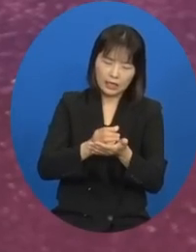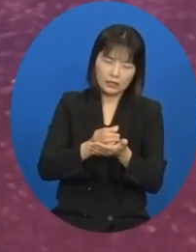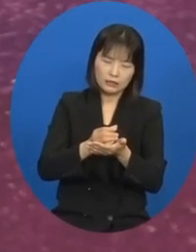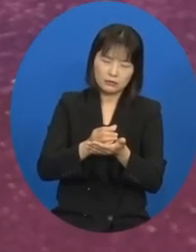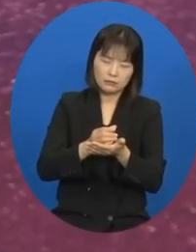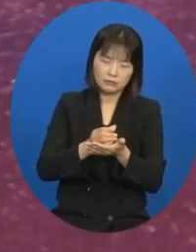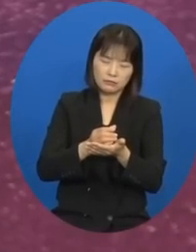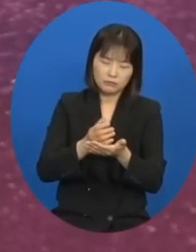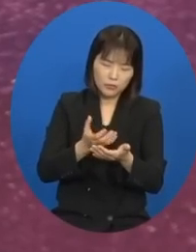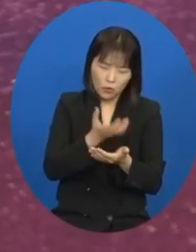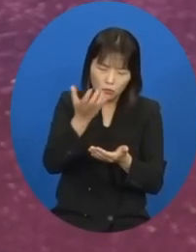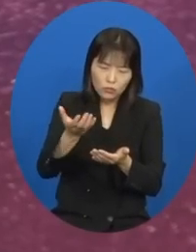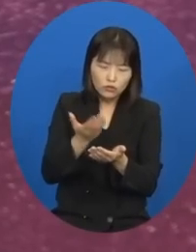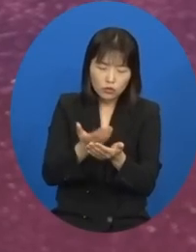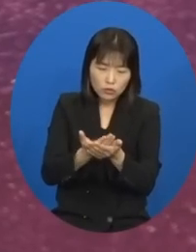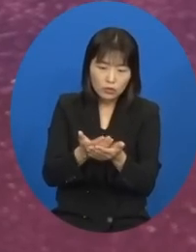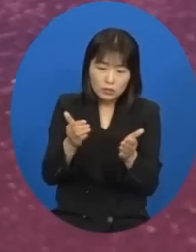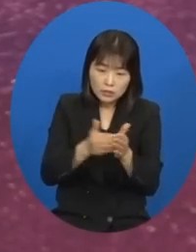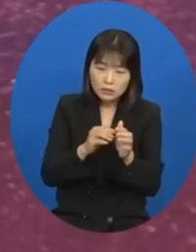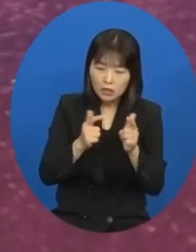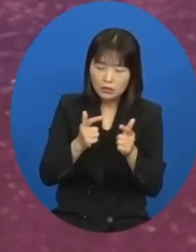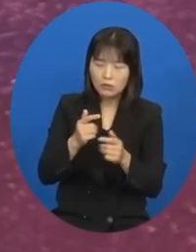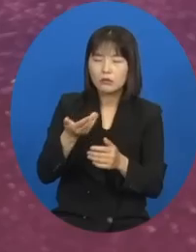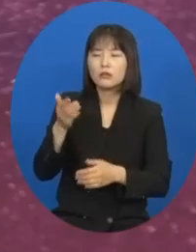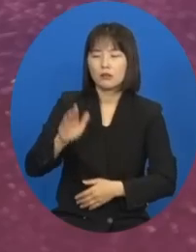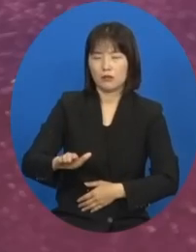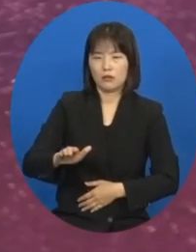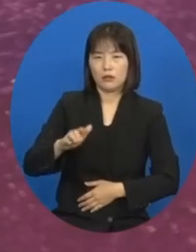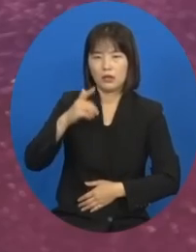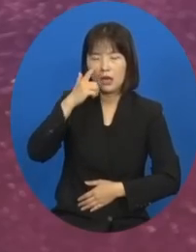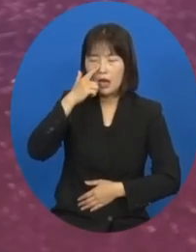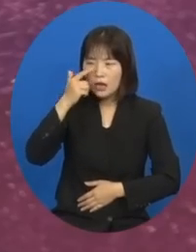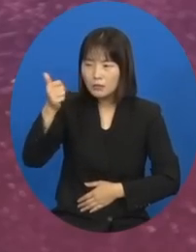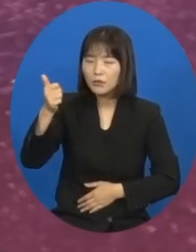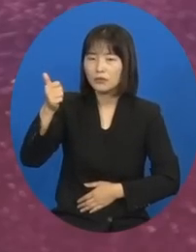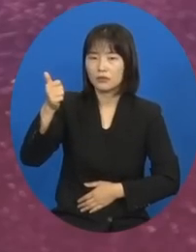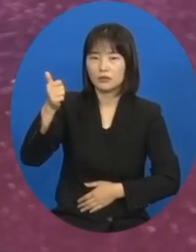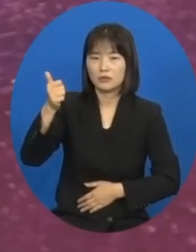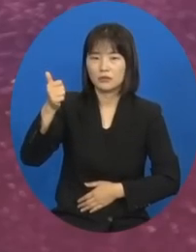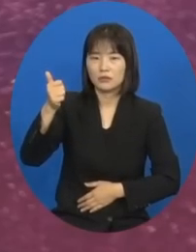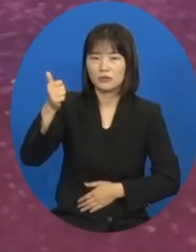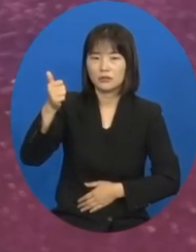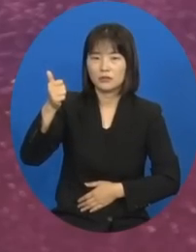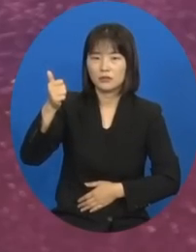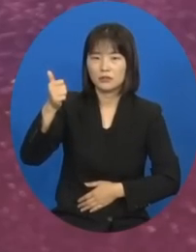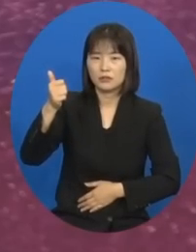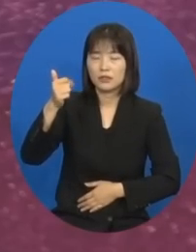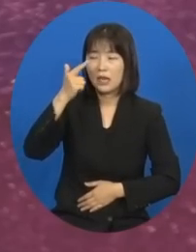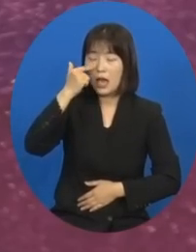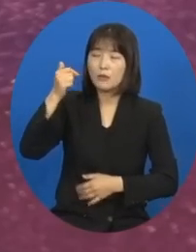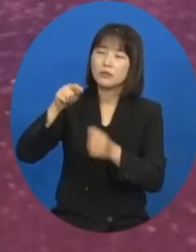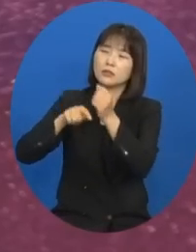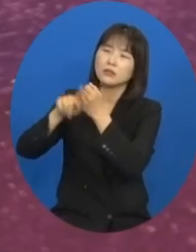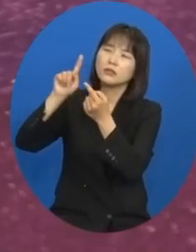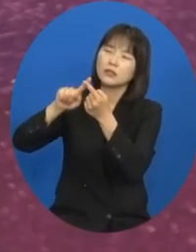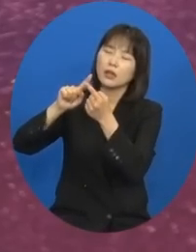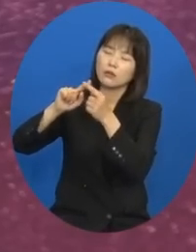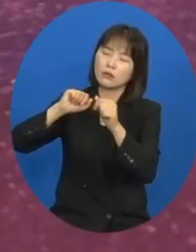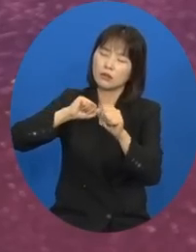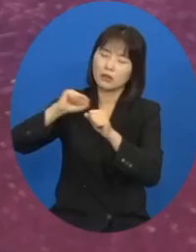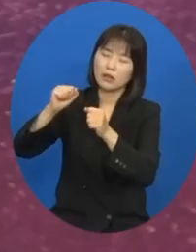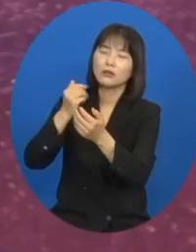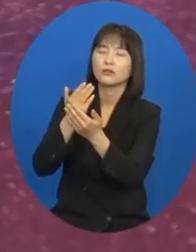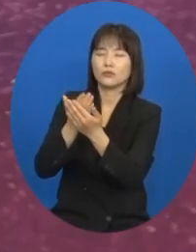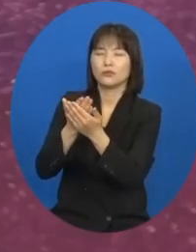아니라 그러나 아버지 아빠 아버지 아버지의 뜻대로 해주세요